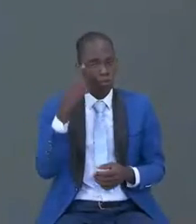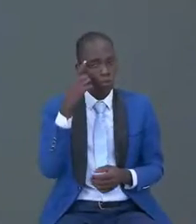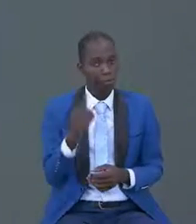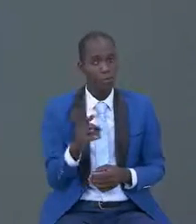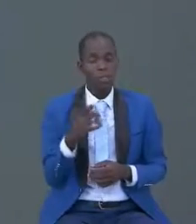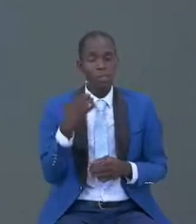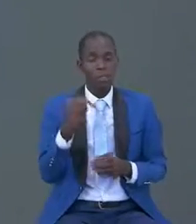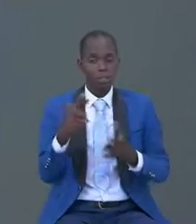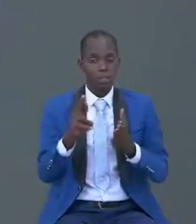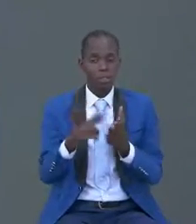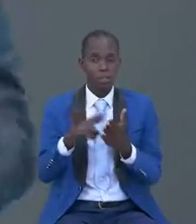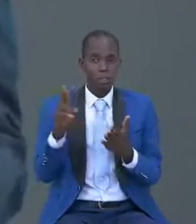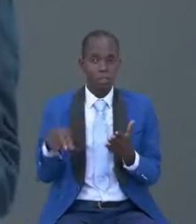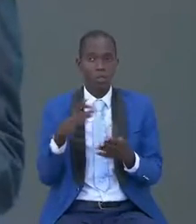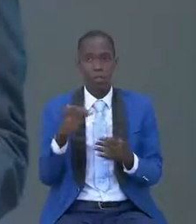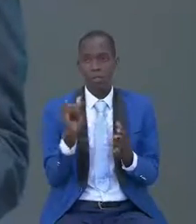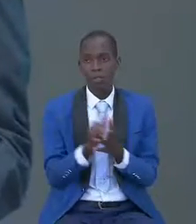cela,